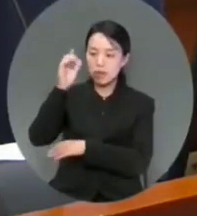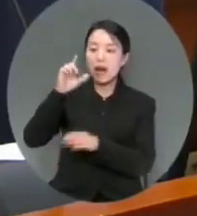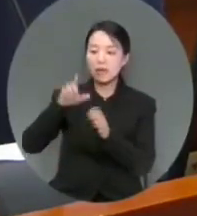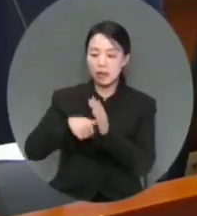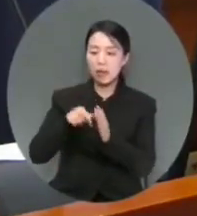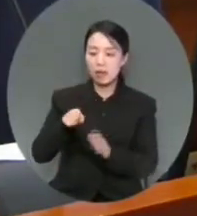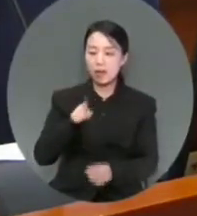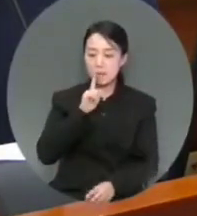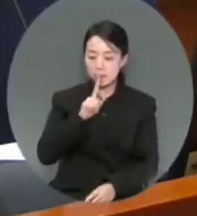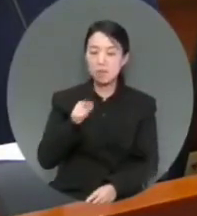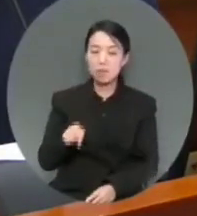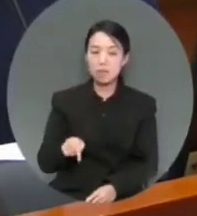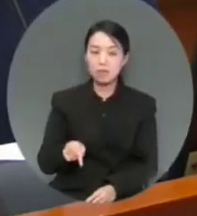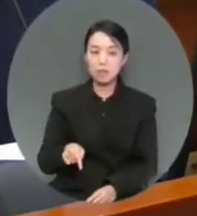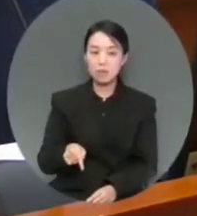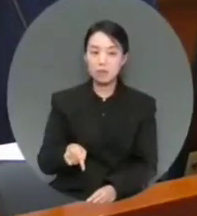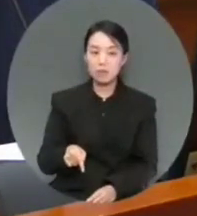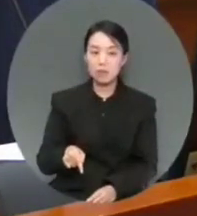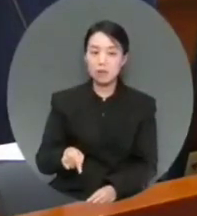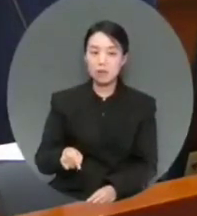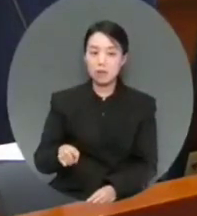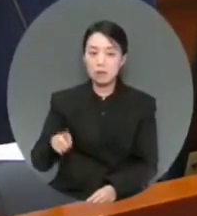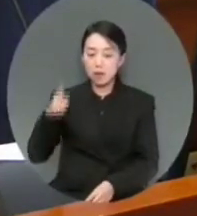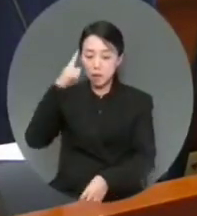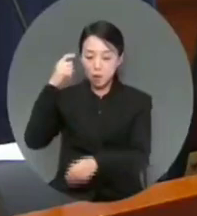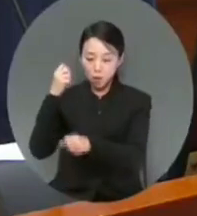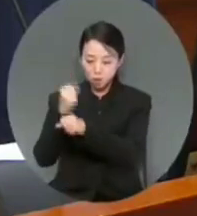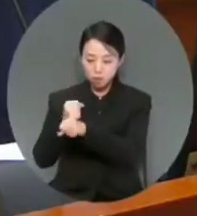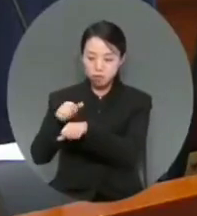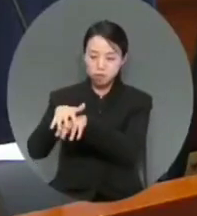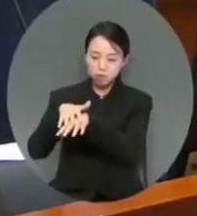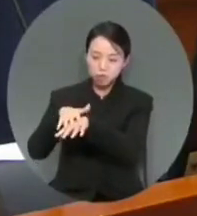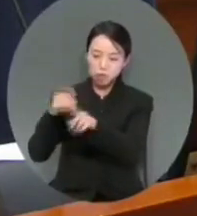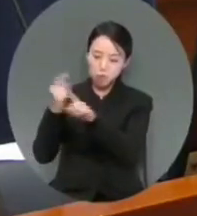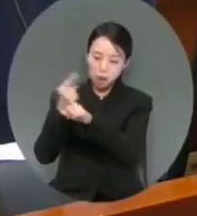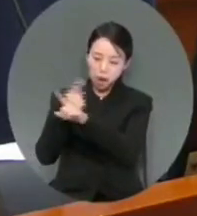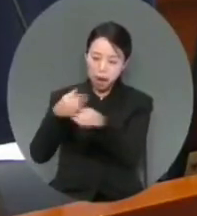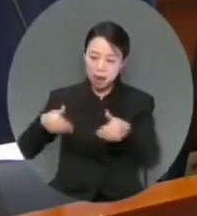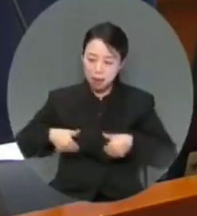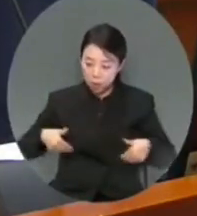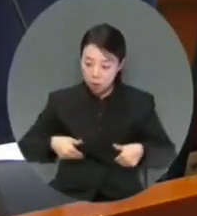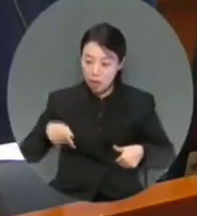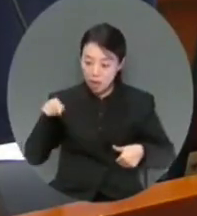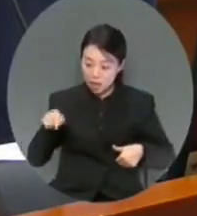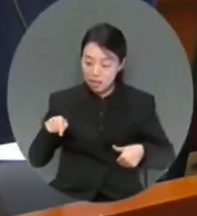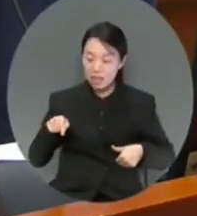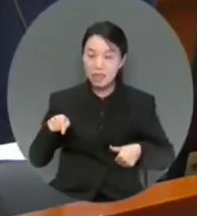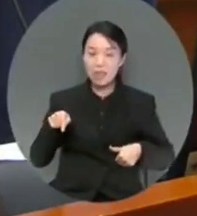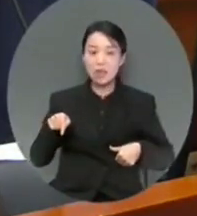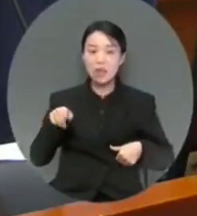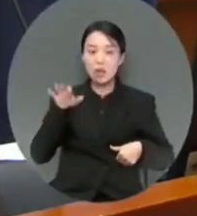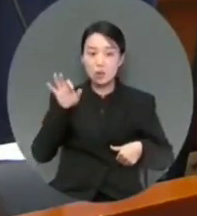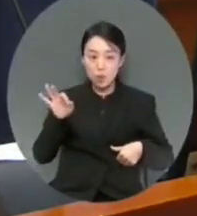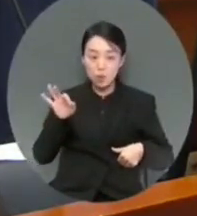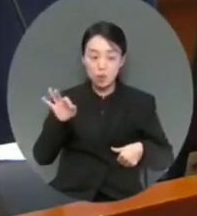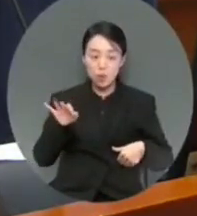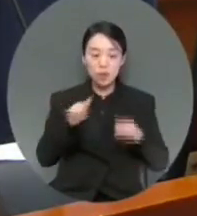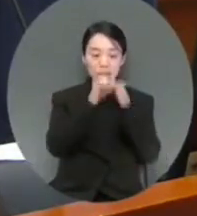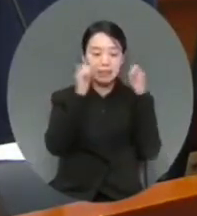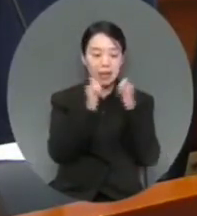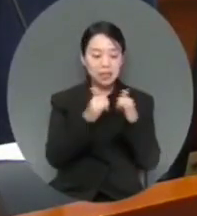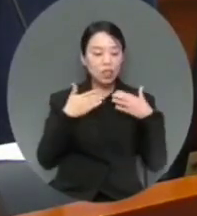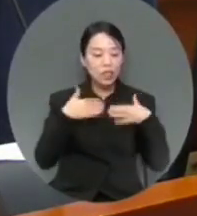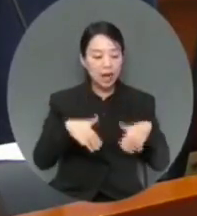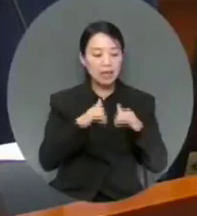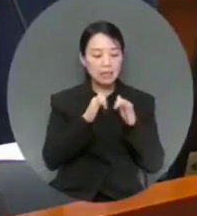거예요. 취지였다는 말씀을 드립니다. 분명히 이제 R&D 구조에 대해서 뭐 구조개혁 쭉 얘기를 한 다음에 이렇게 마련된 재원으로 사회적 약자와